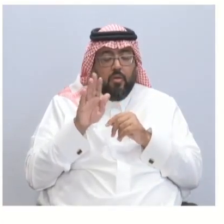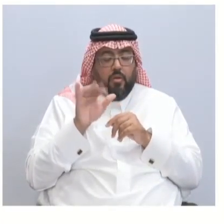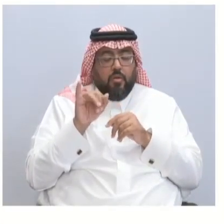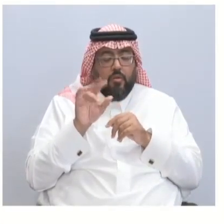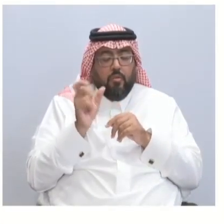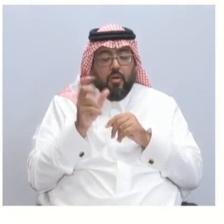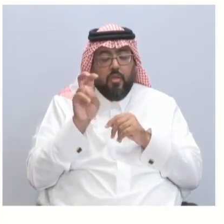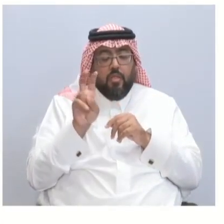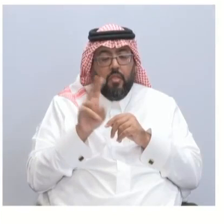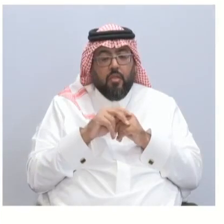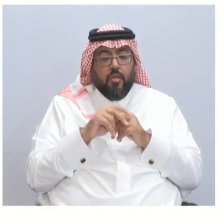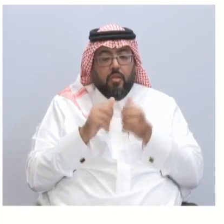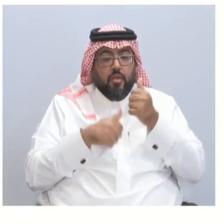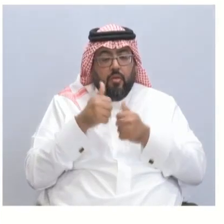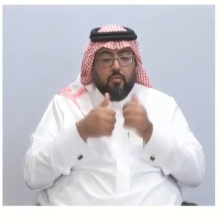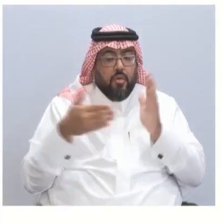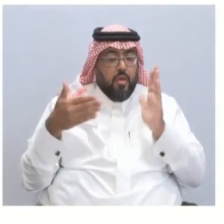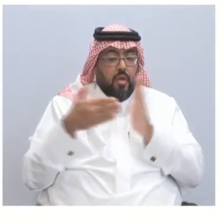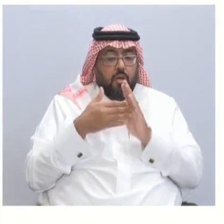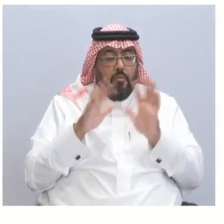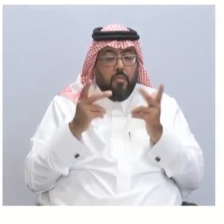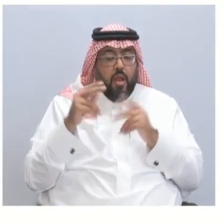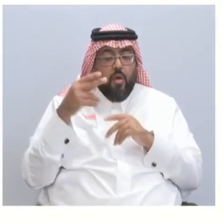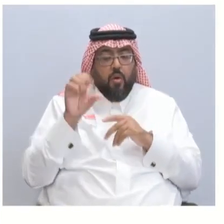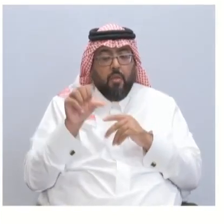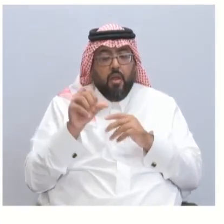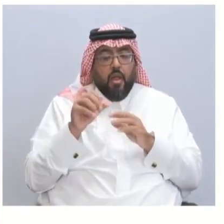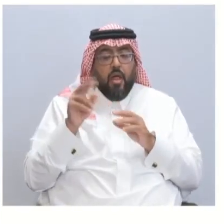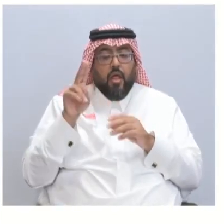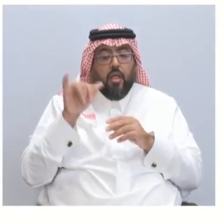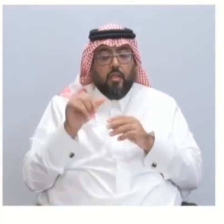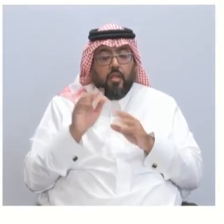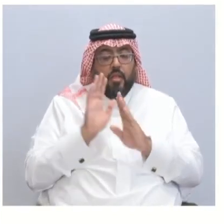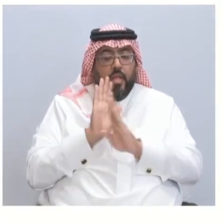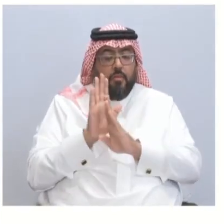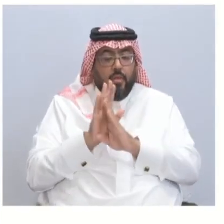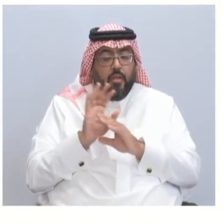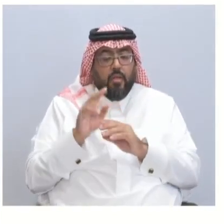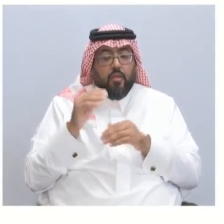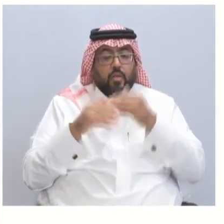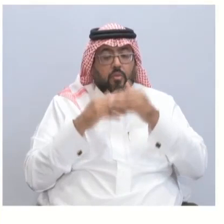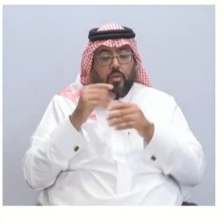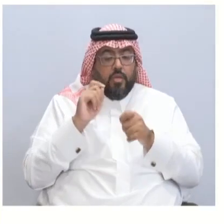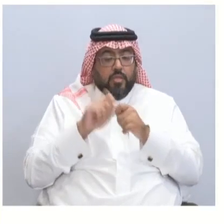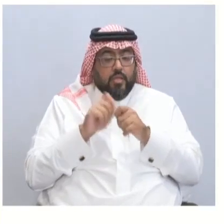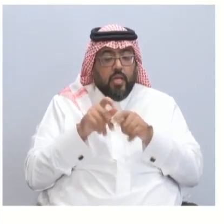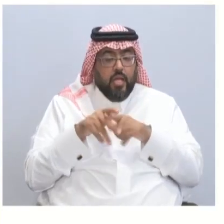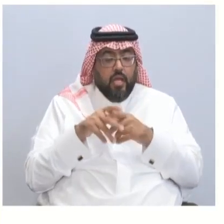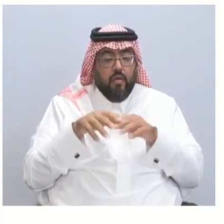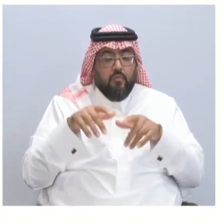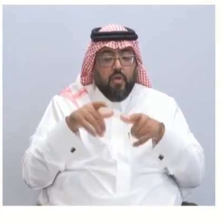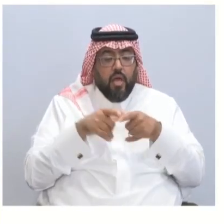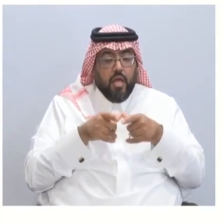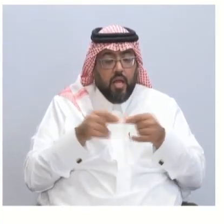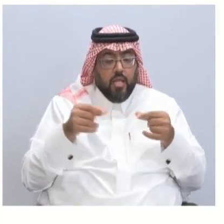الاسمنت تقويم ختامي ما العوامل التي ساعدت على تطوير الصناعه في دول مجلس